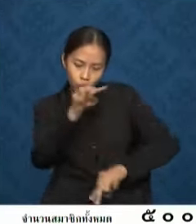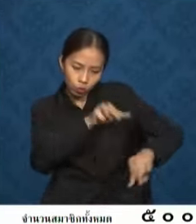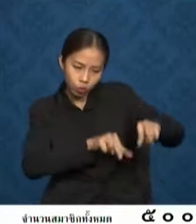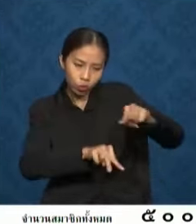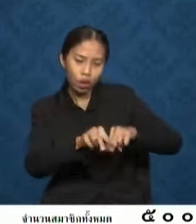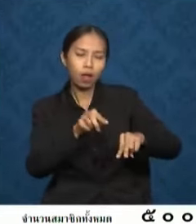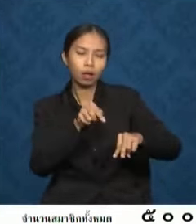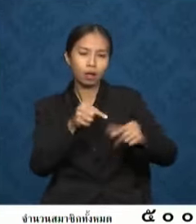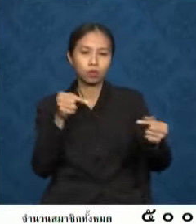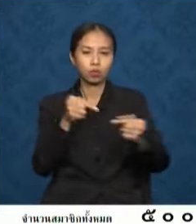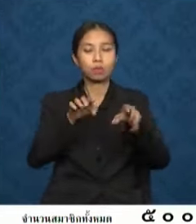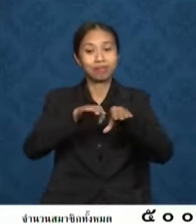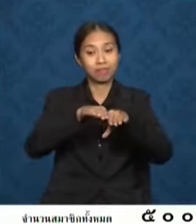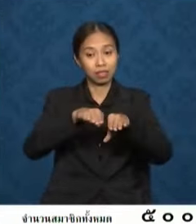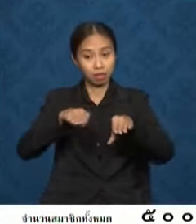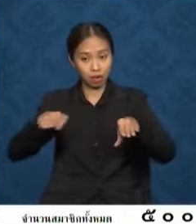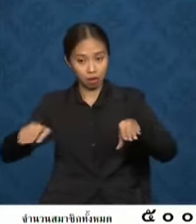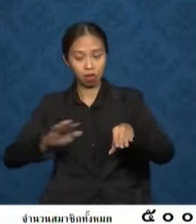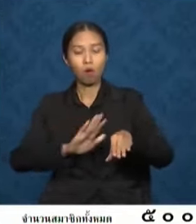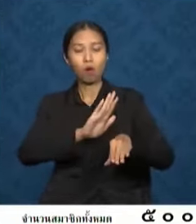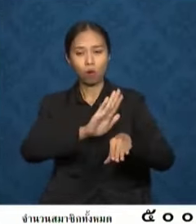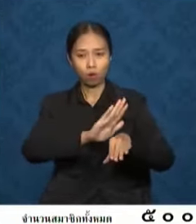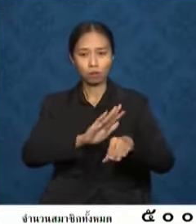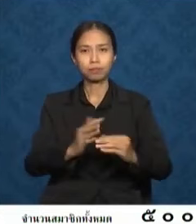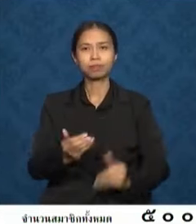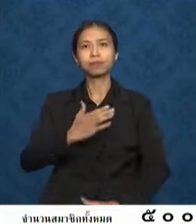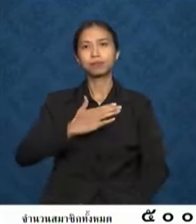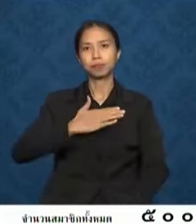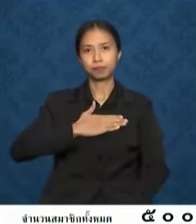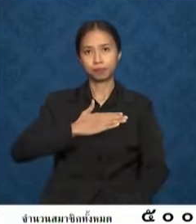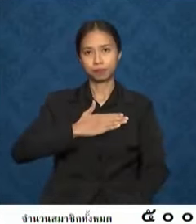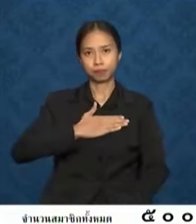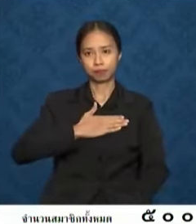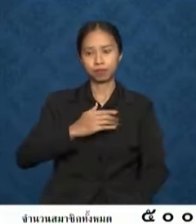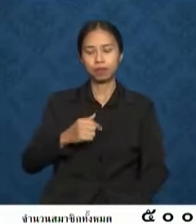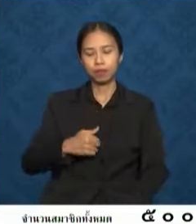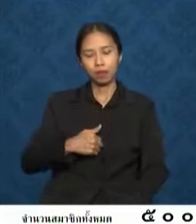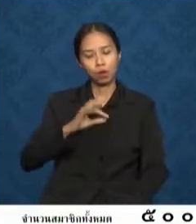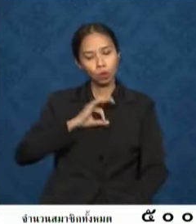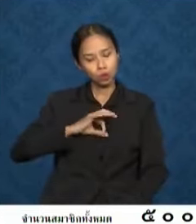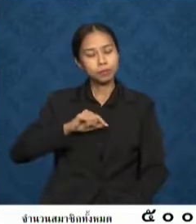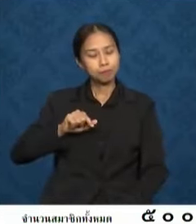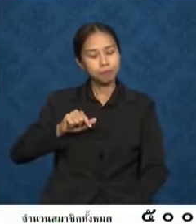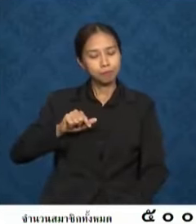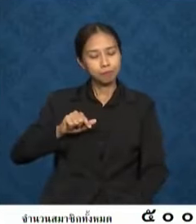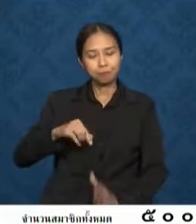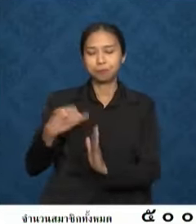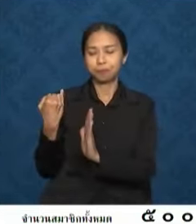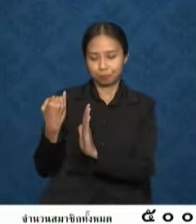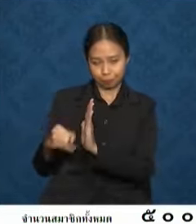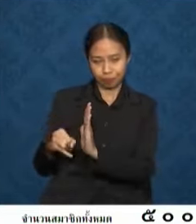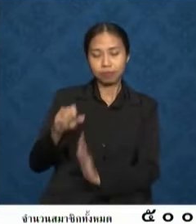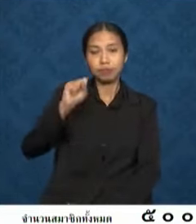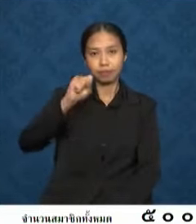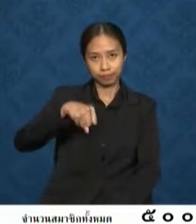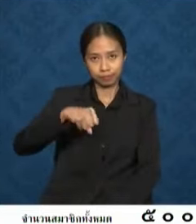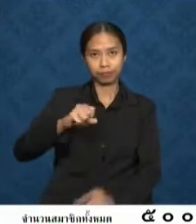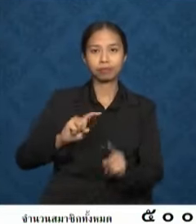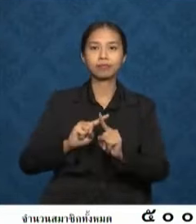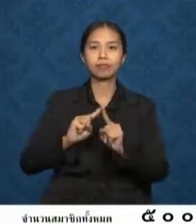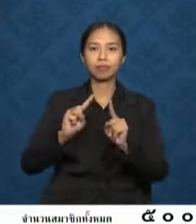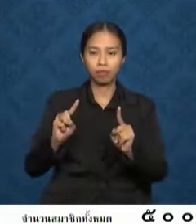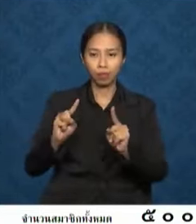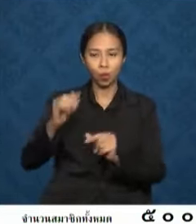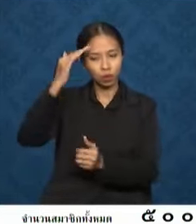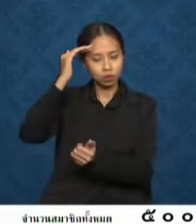มาตรฐานและเป็นปกติผมจึงต้องยืนยันว่าเป็นเรื่องที่ไม่ถูกต้องแต่สิ่งที่เจ้าหน้าที่